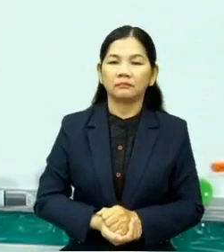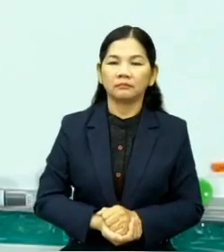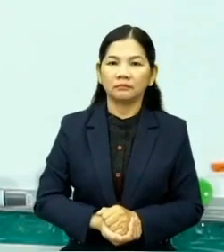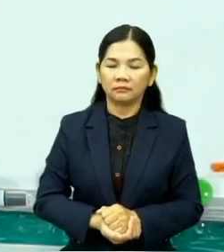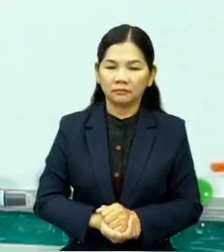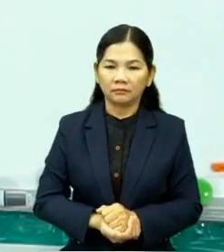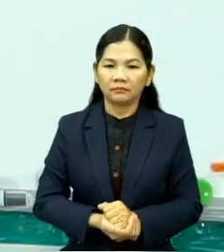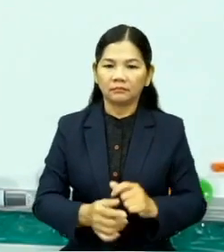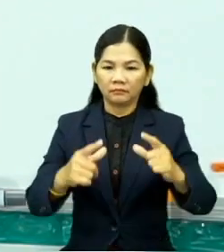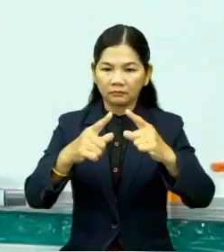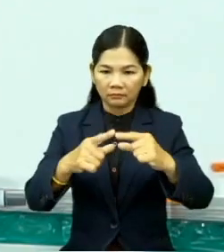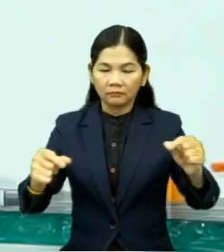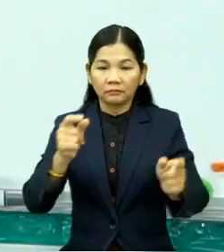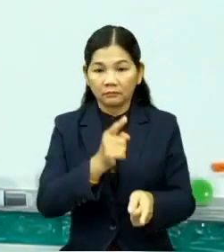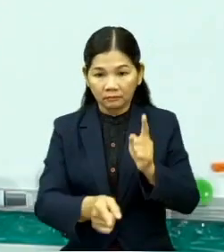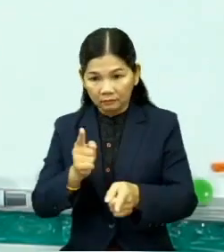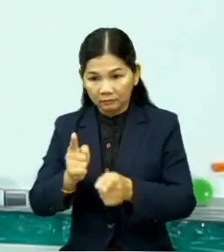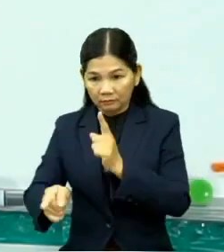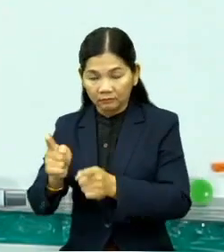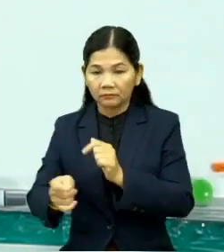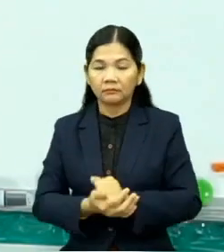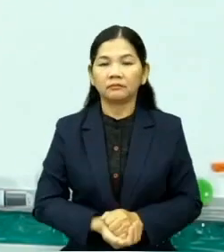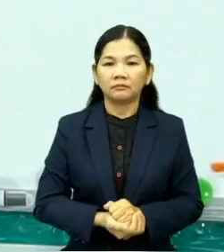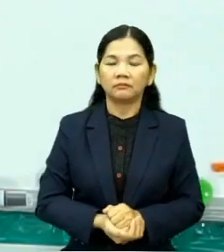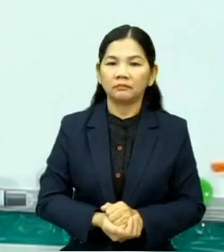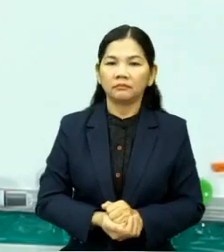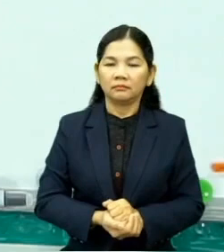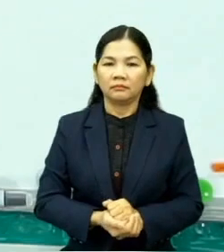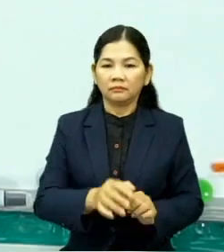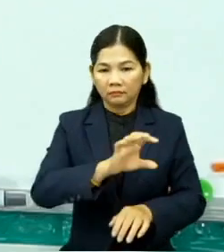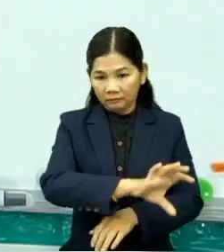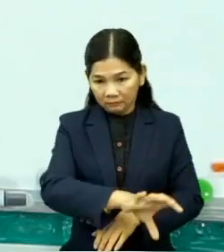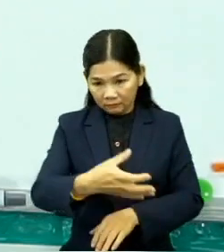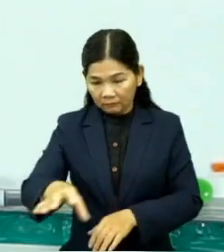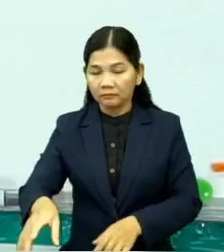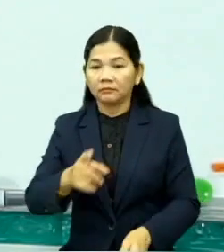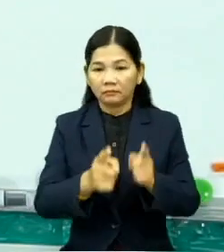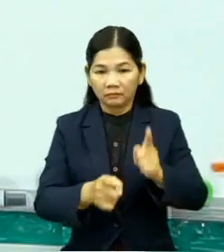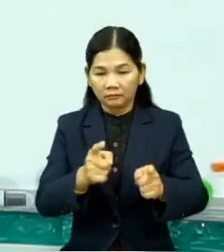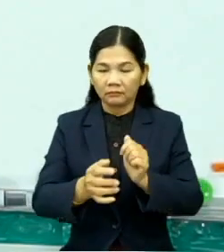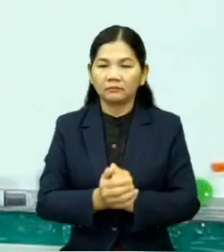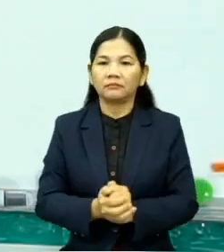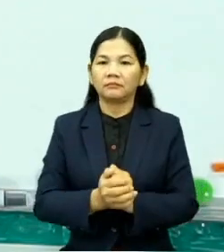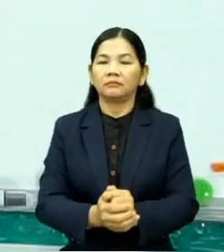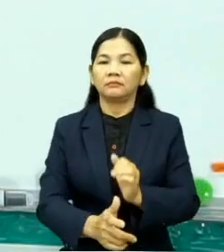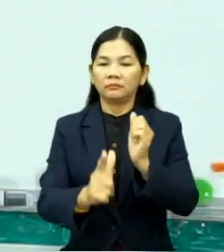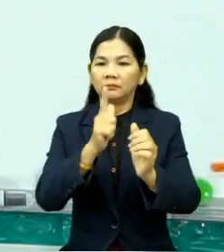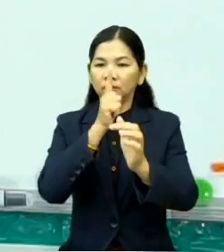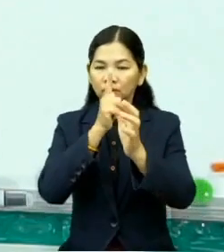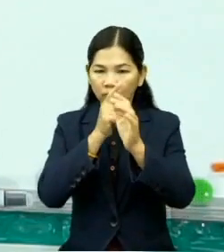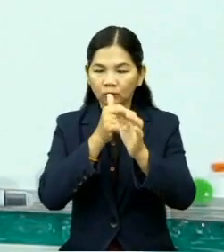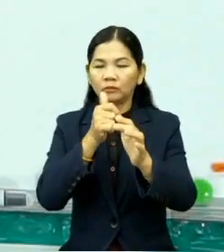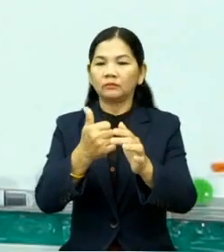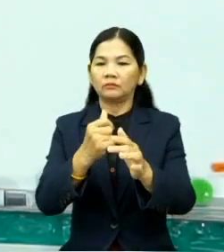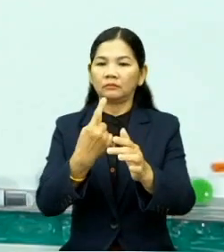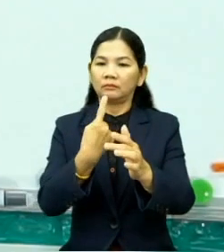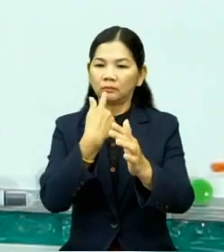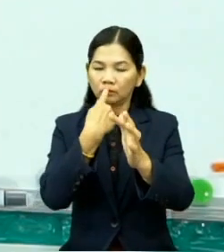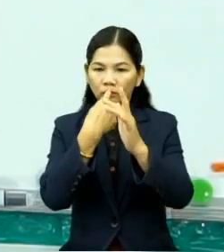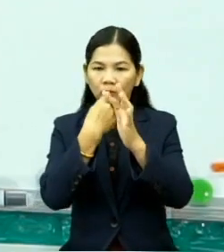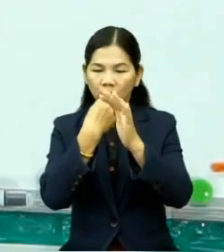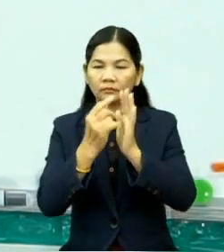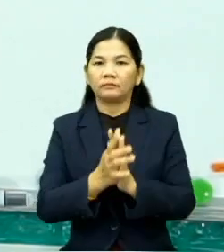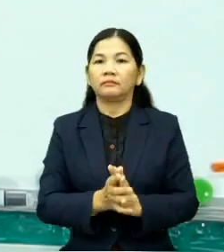រនាតកូនស្រឡៃចា